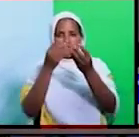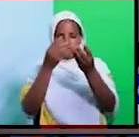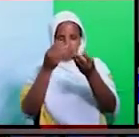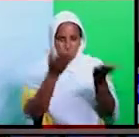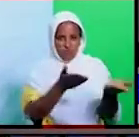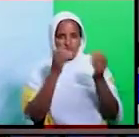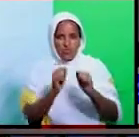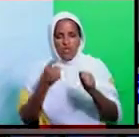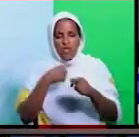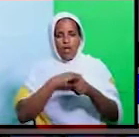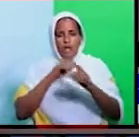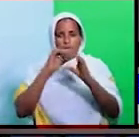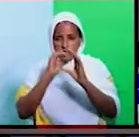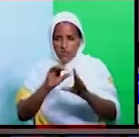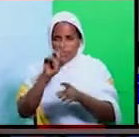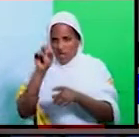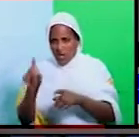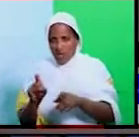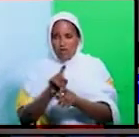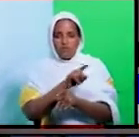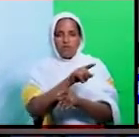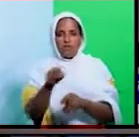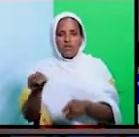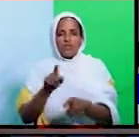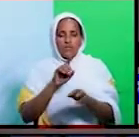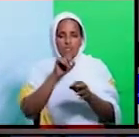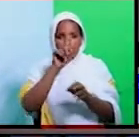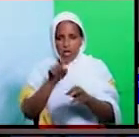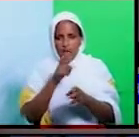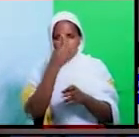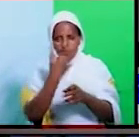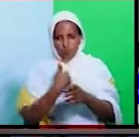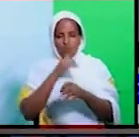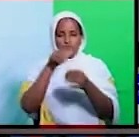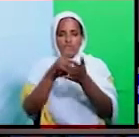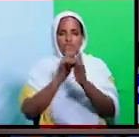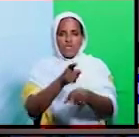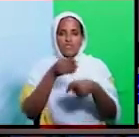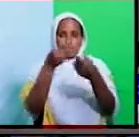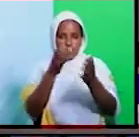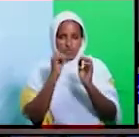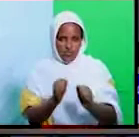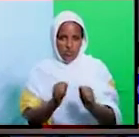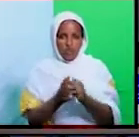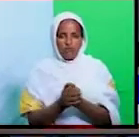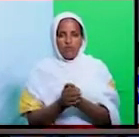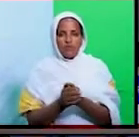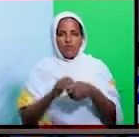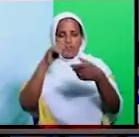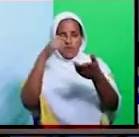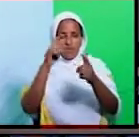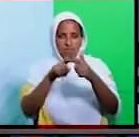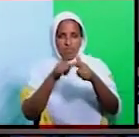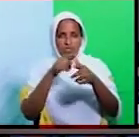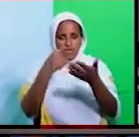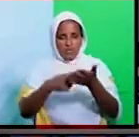አድርገናል ወይ? ይሄ ግልጽ ነው። የሚጠቅመንም ይሄ ነው እና ግልጽ የሆነና የሚጠቅመንን ሳናደርግ ግልጽ ስላልሆነው ብዙ መፈለግ ብዙ